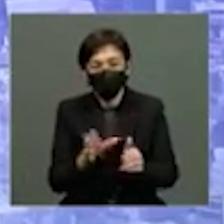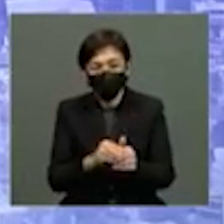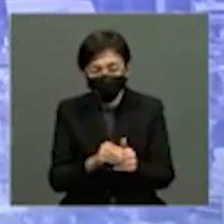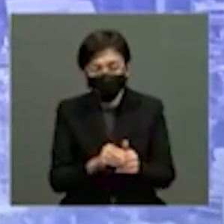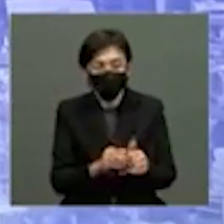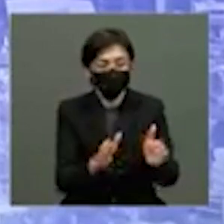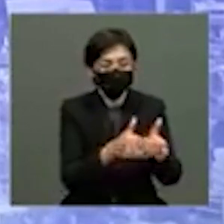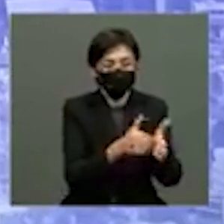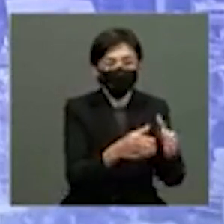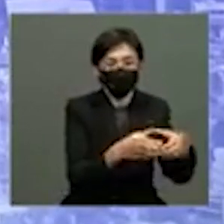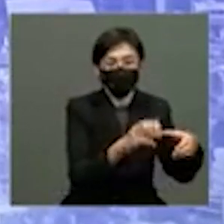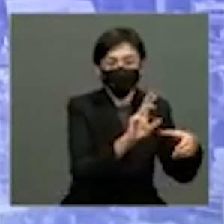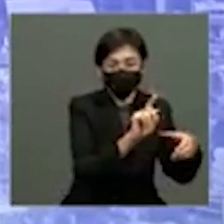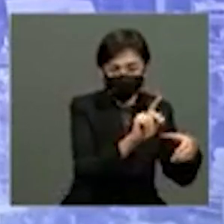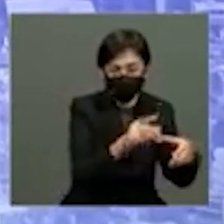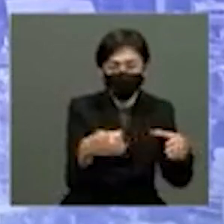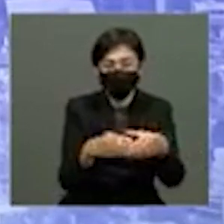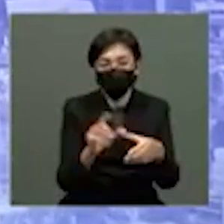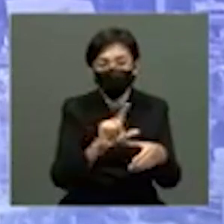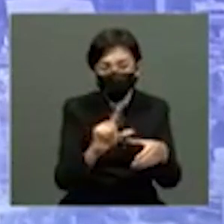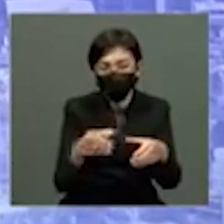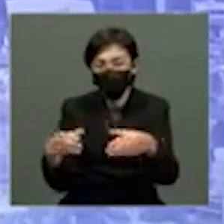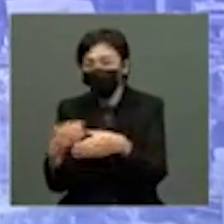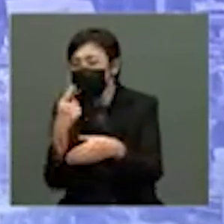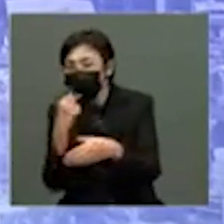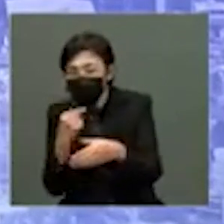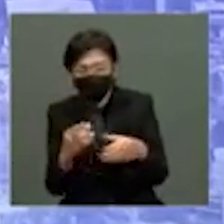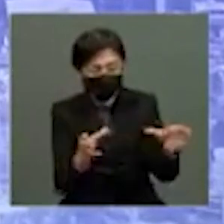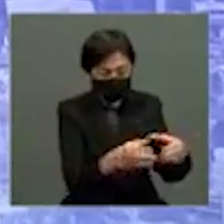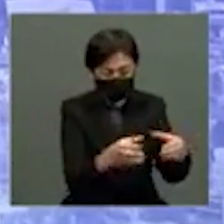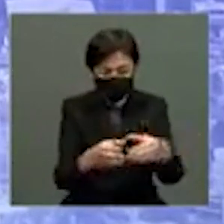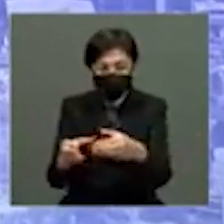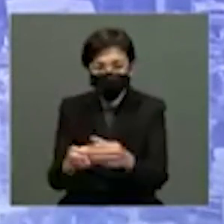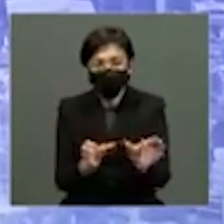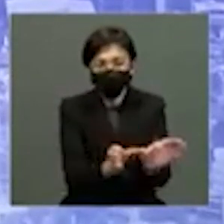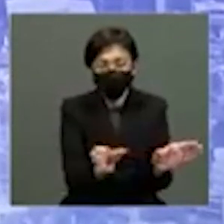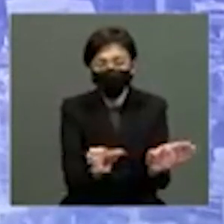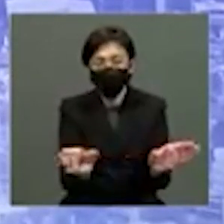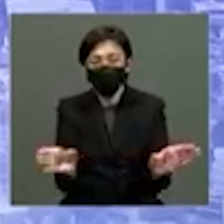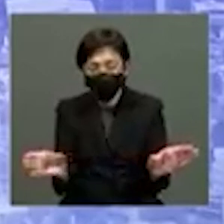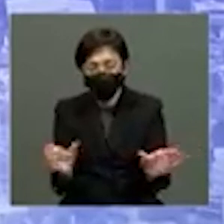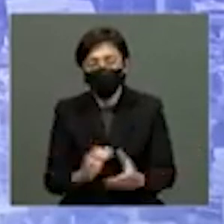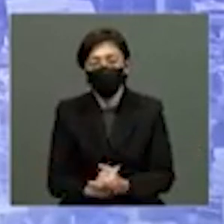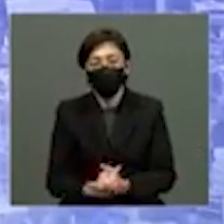เขียวสีเหลืองสีแดงซึ่งทางสปสช.เนี่ยนะครับก็เป็นศูนย์รับส่งต่อ